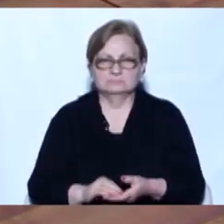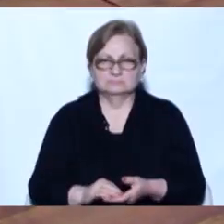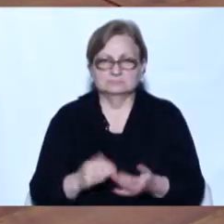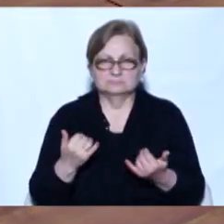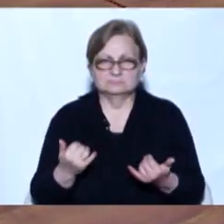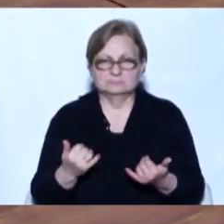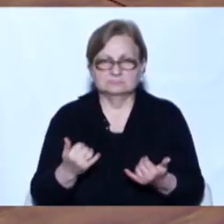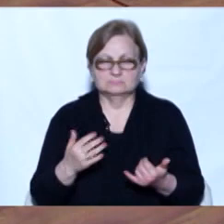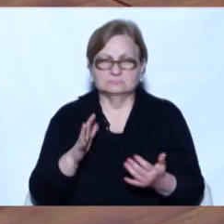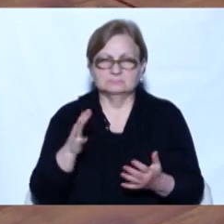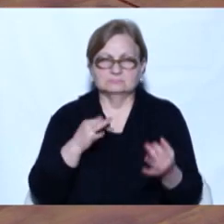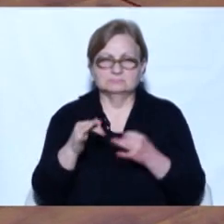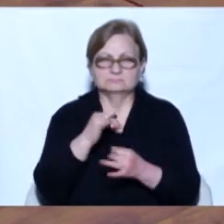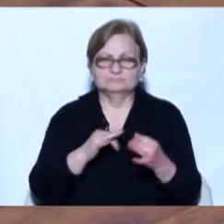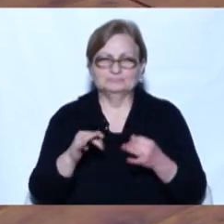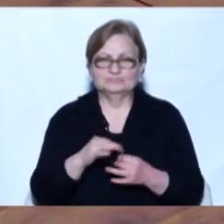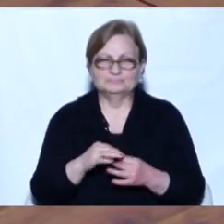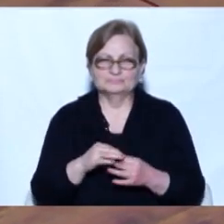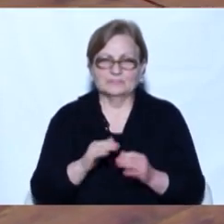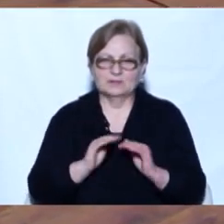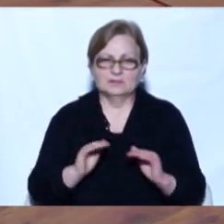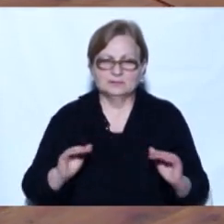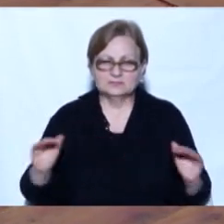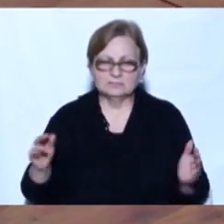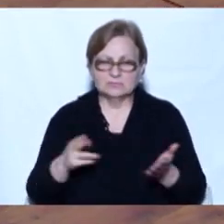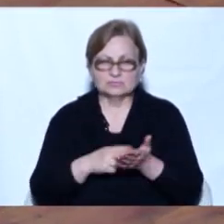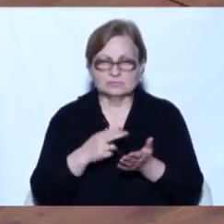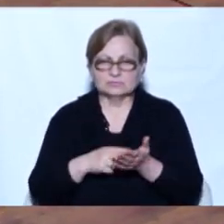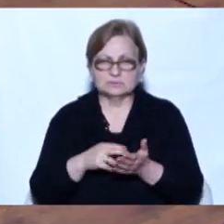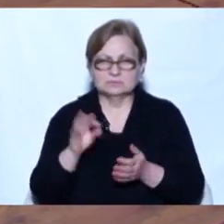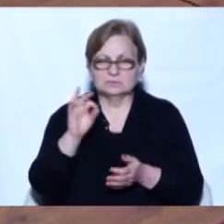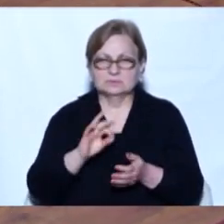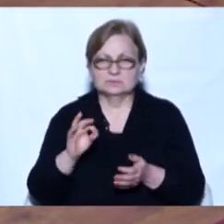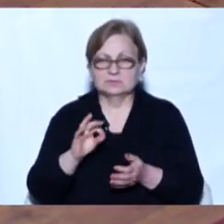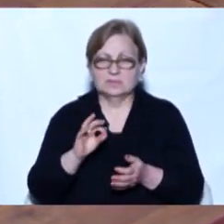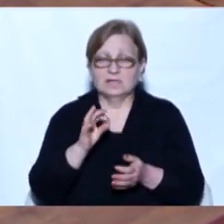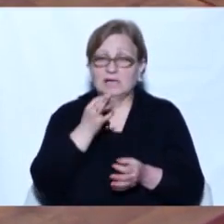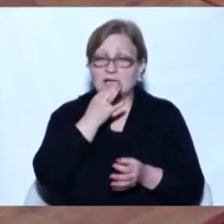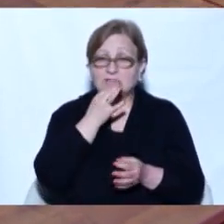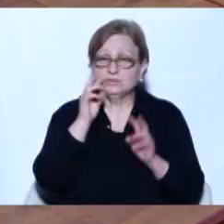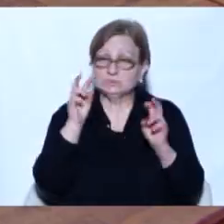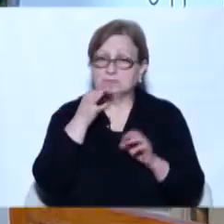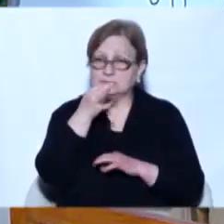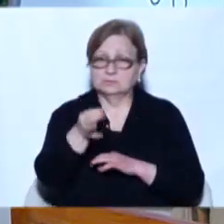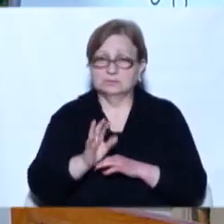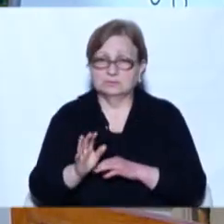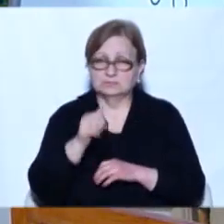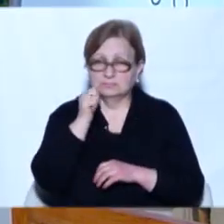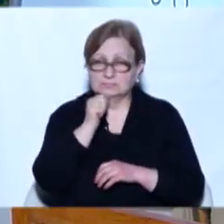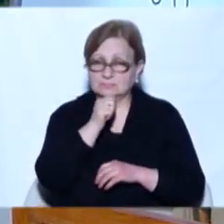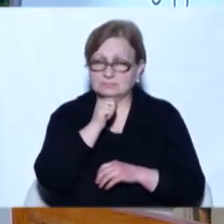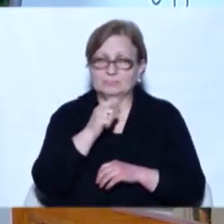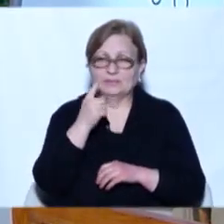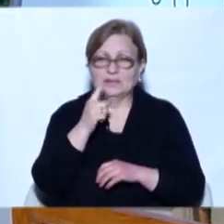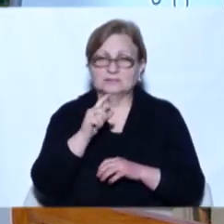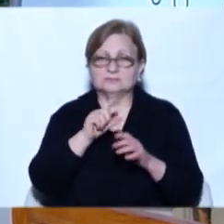დღეს ვისაუბრებთ საბავშვო წიგნის შესახებ. ოღონდ სათაურს ჯერ არ გაგიმხელ. წაგიკითხავთ ერთ